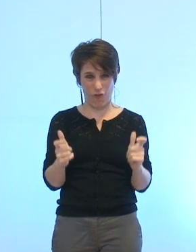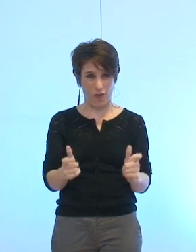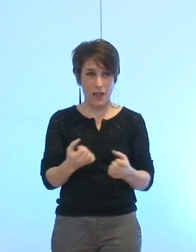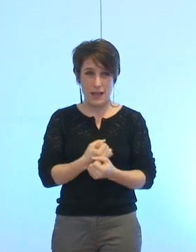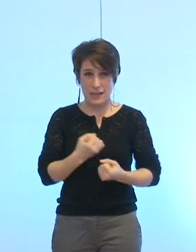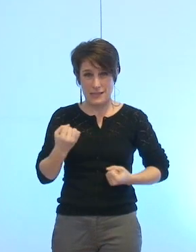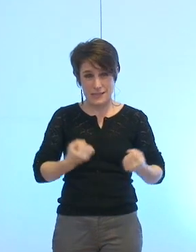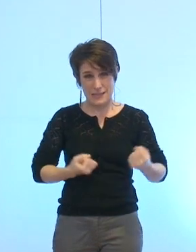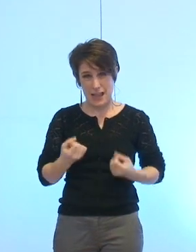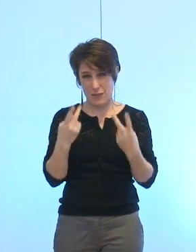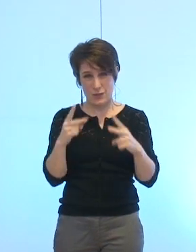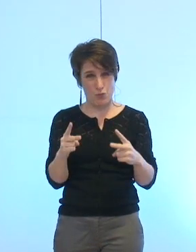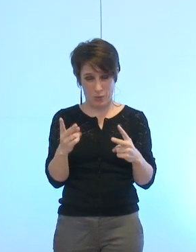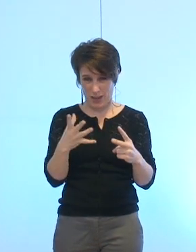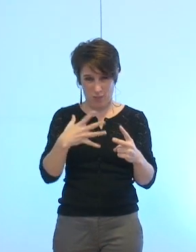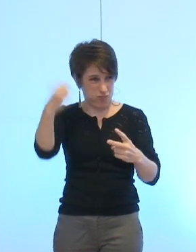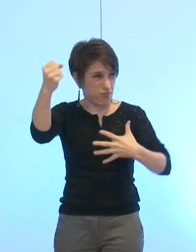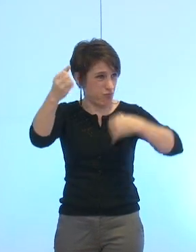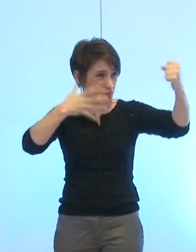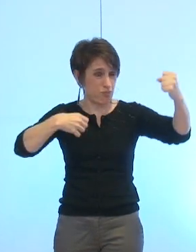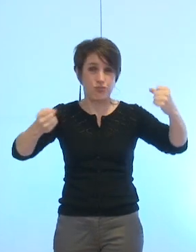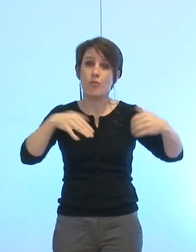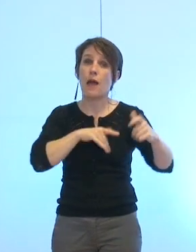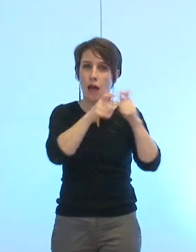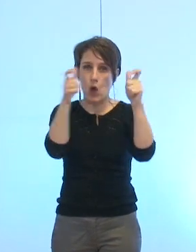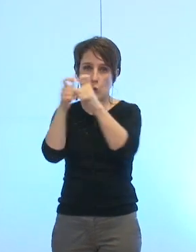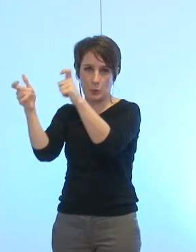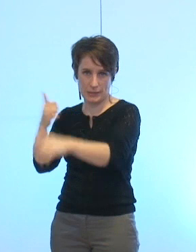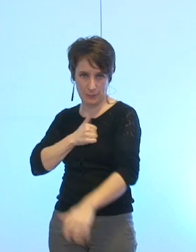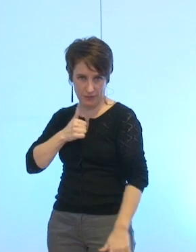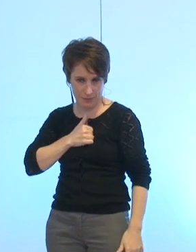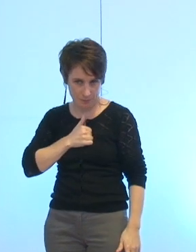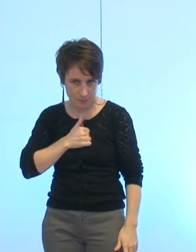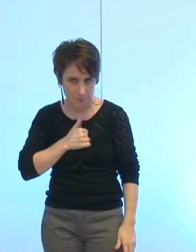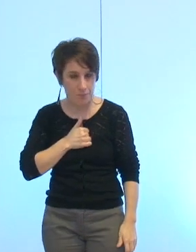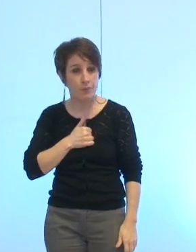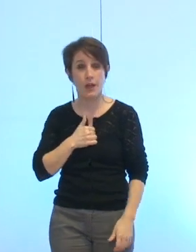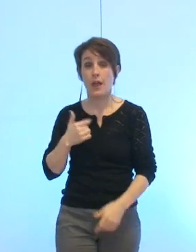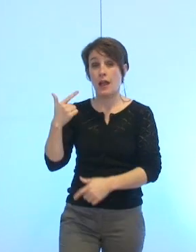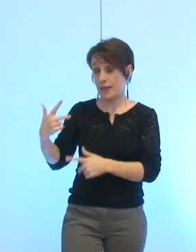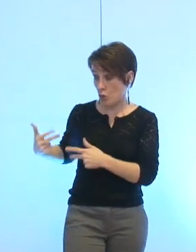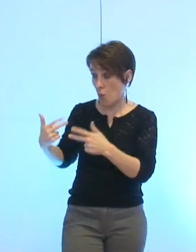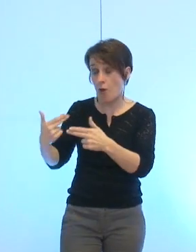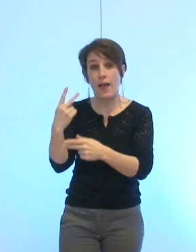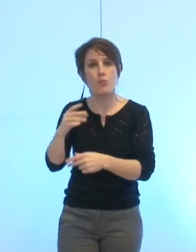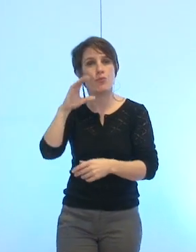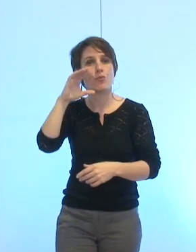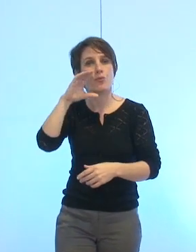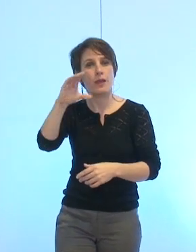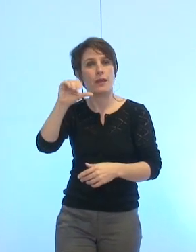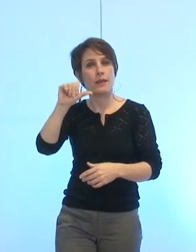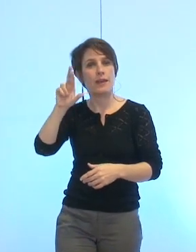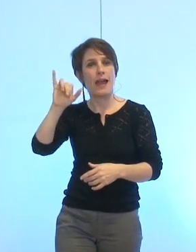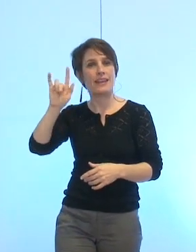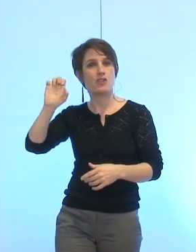profit des grands groupes privés pendant les deux mandats d'Alain Carignon la dette de la ville était passé de